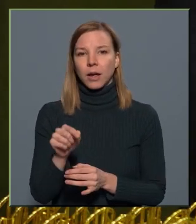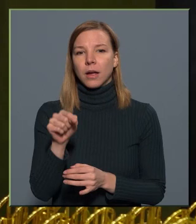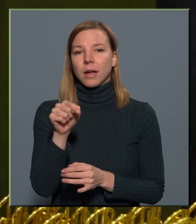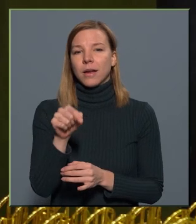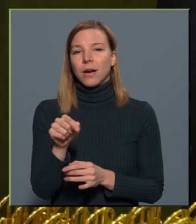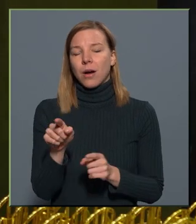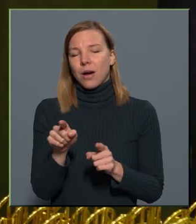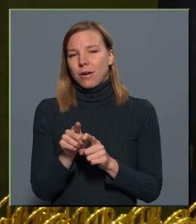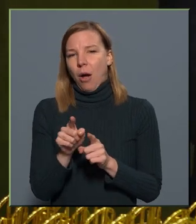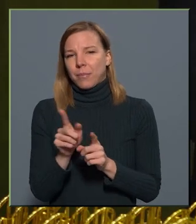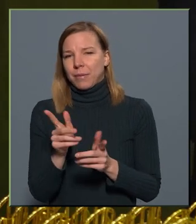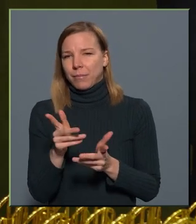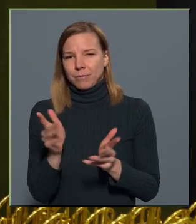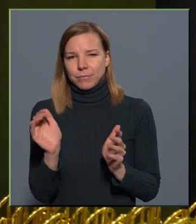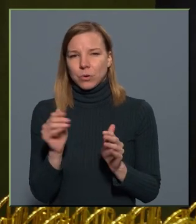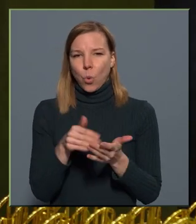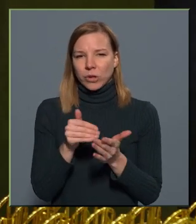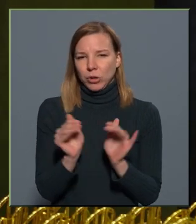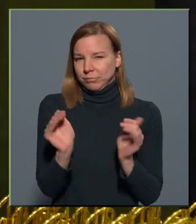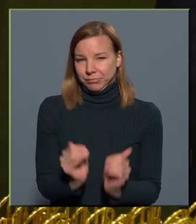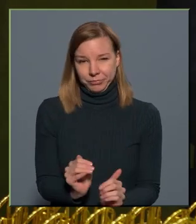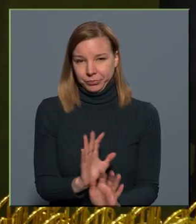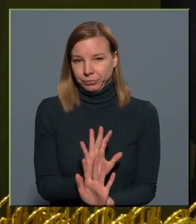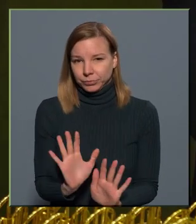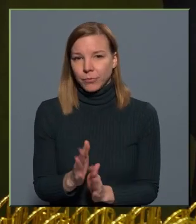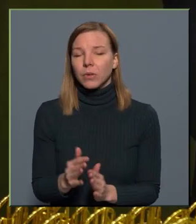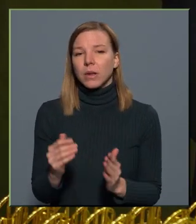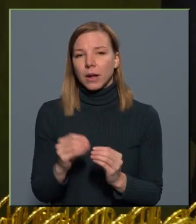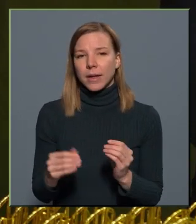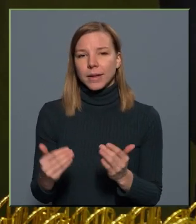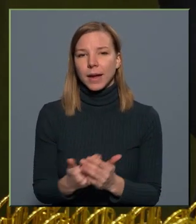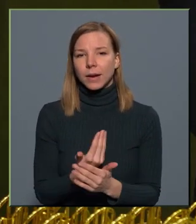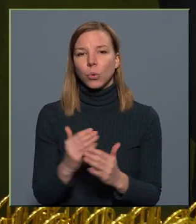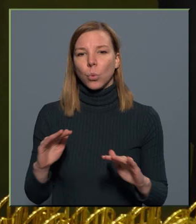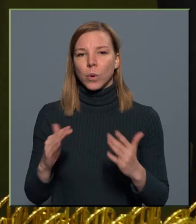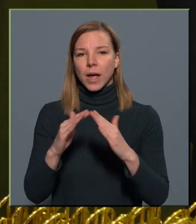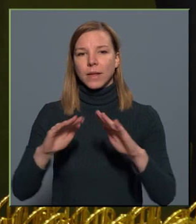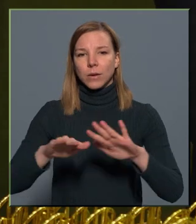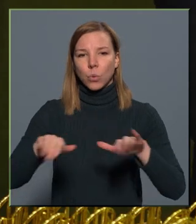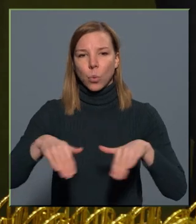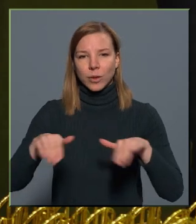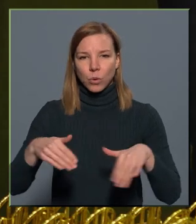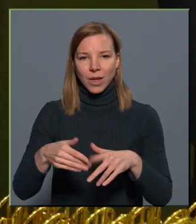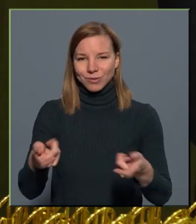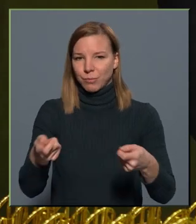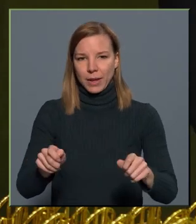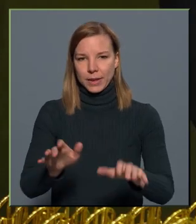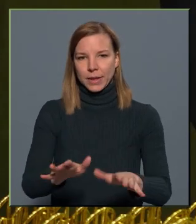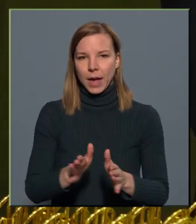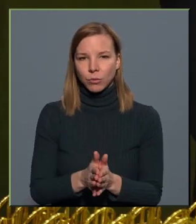kellett végrehajtani a kerületbe, hogy az újhegyi uszodánkat is bezártuk, mert naponta milliós